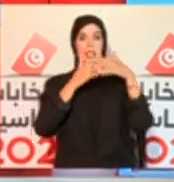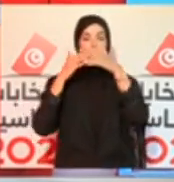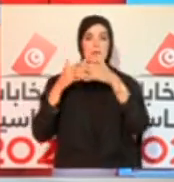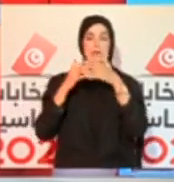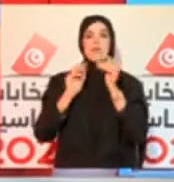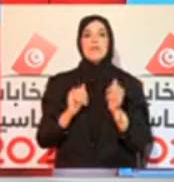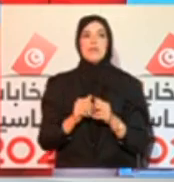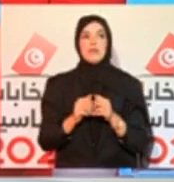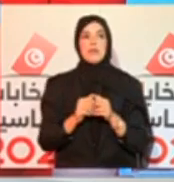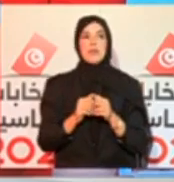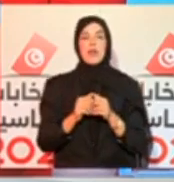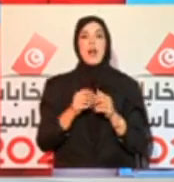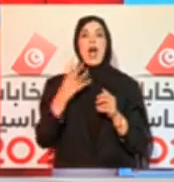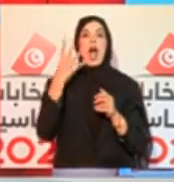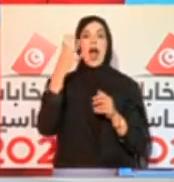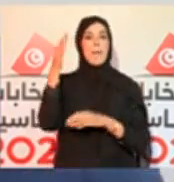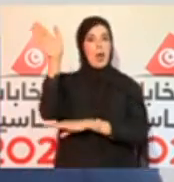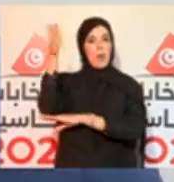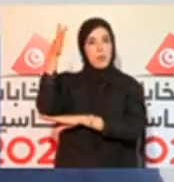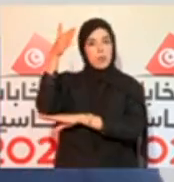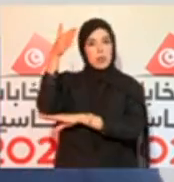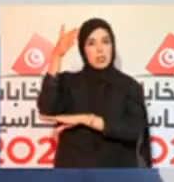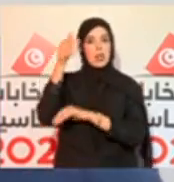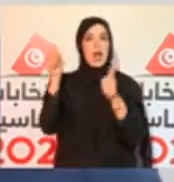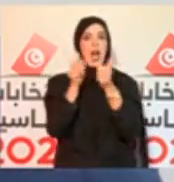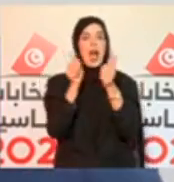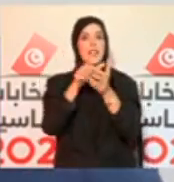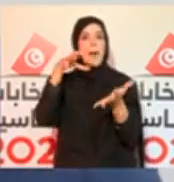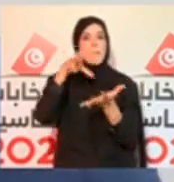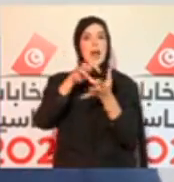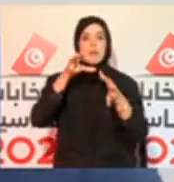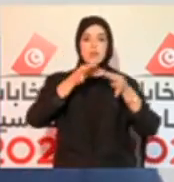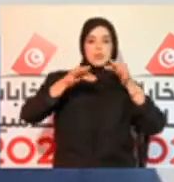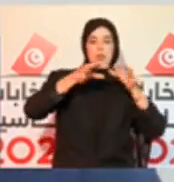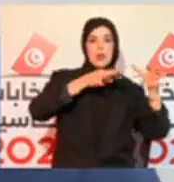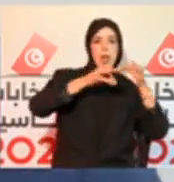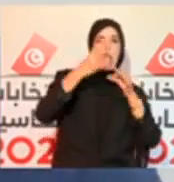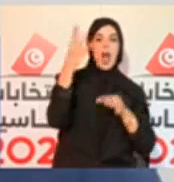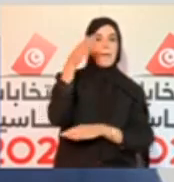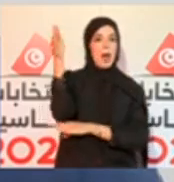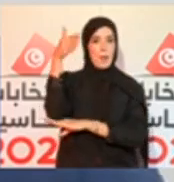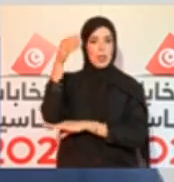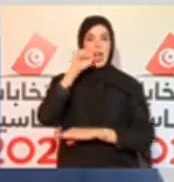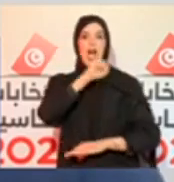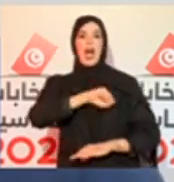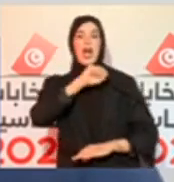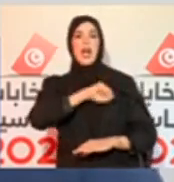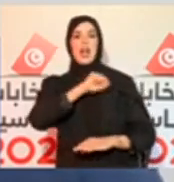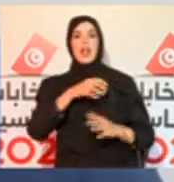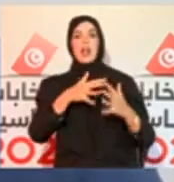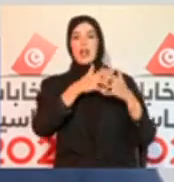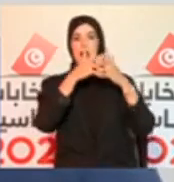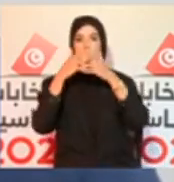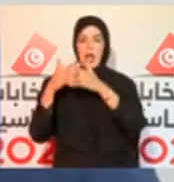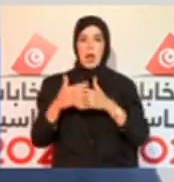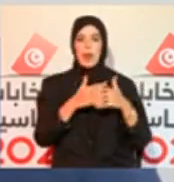فيها تضم اربع بلدان عننا 11 مركز متوزعين على اربع بلدان اللي هما كندا وولايات الم